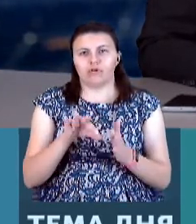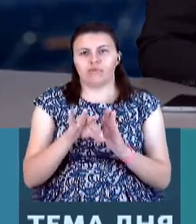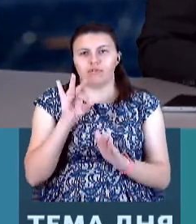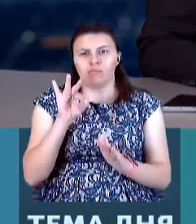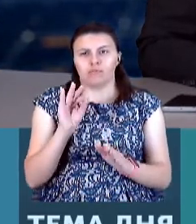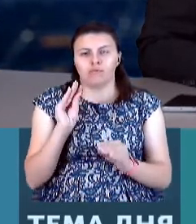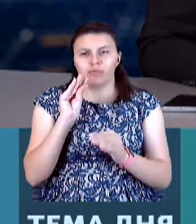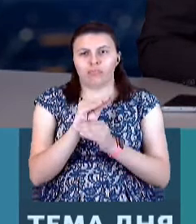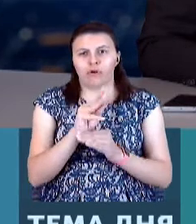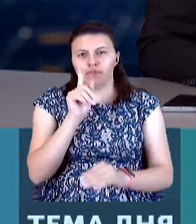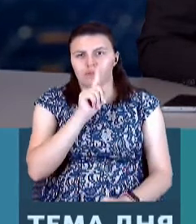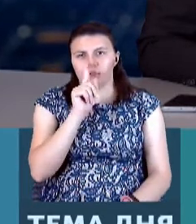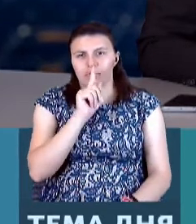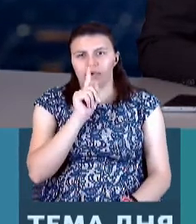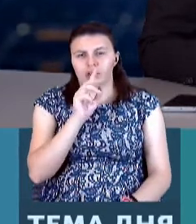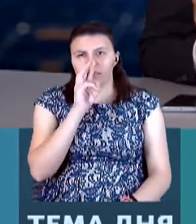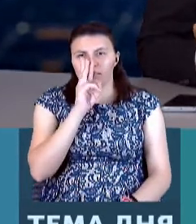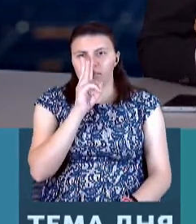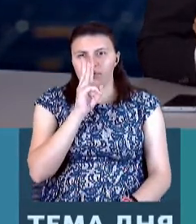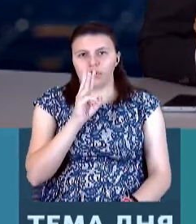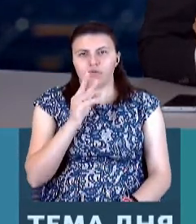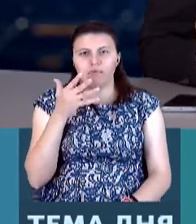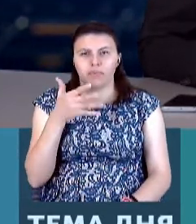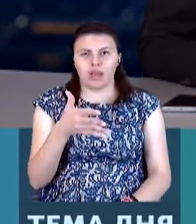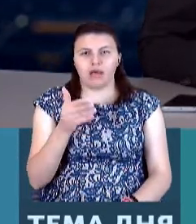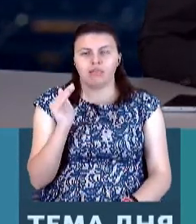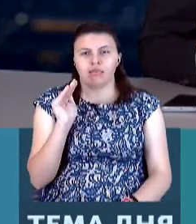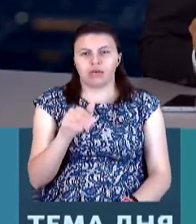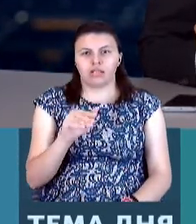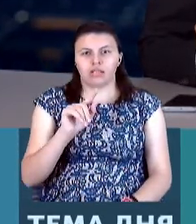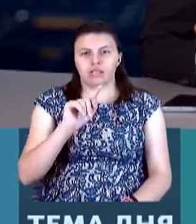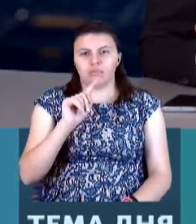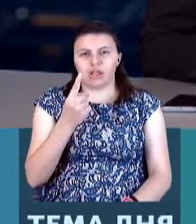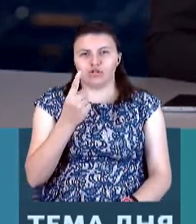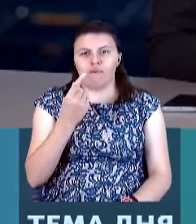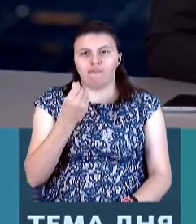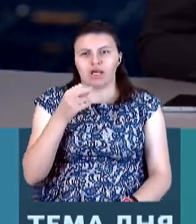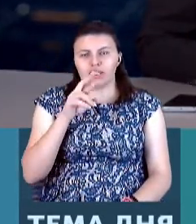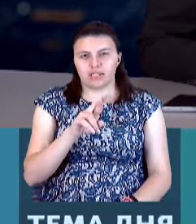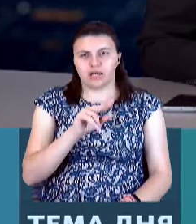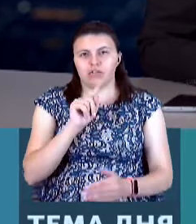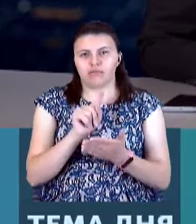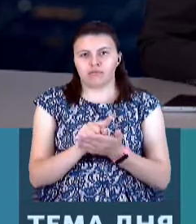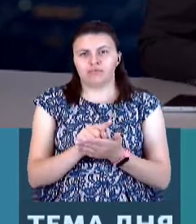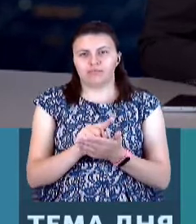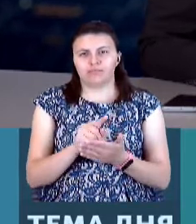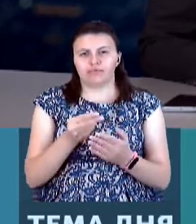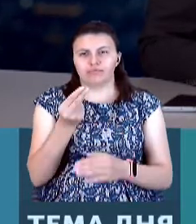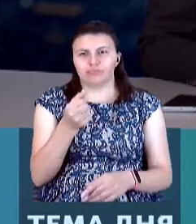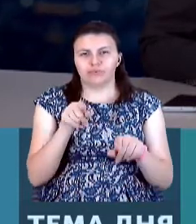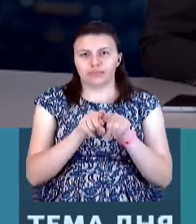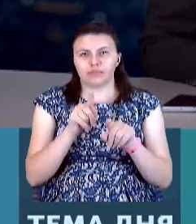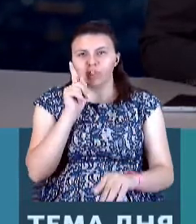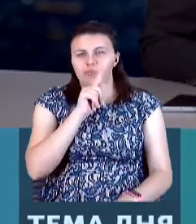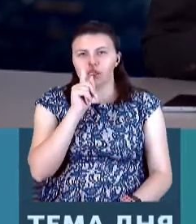підвищення мінімальної заробітної плати у розмірі 5 тисяч гривень. З 1 вересня вже мають ось таку мінімалку платити. На ваш